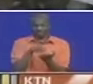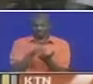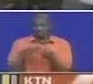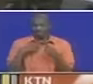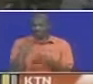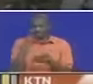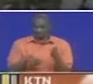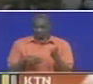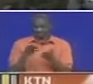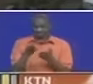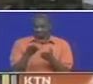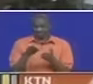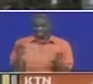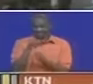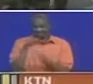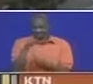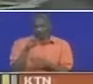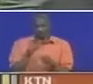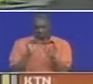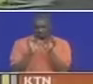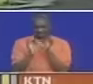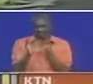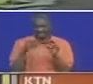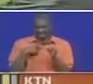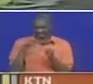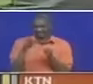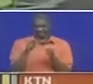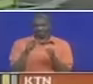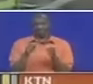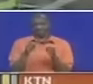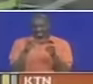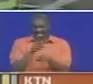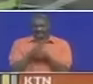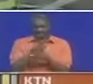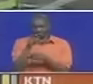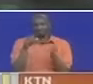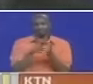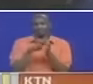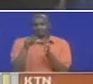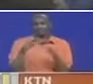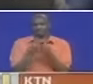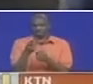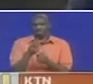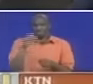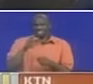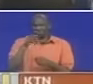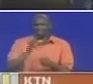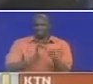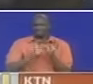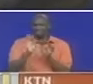Walioshuhudia wanadai uendeshaji wa kasi na ukosefu wa umakinifu ndio chanzo cha ajali. Wale matatu wametoka kule